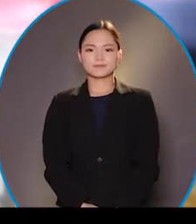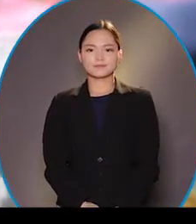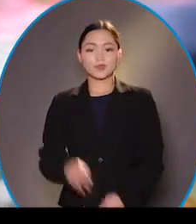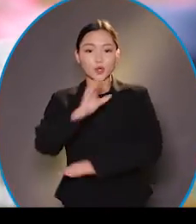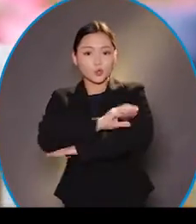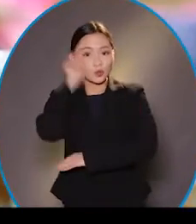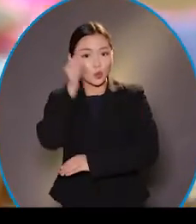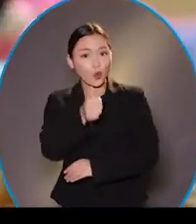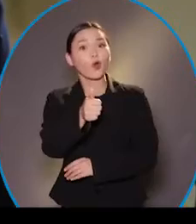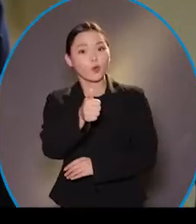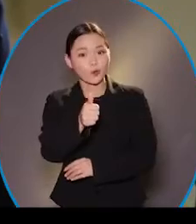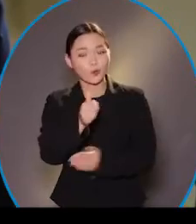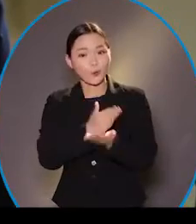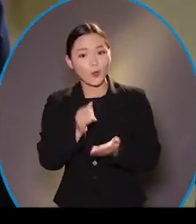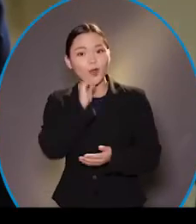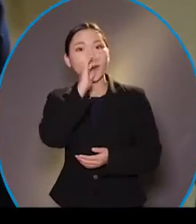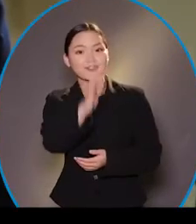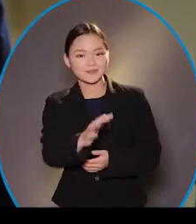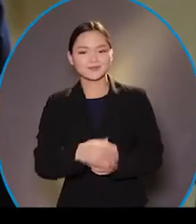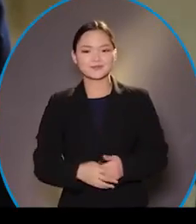Сургууль сурах гоё юм уу?